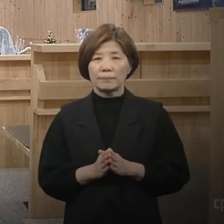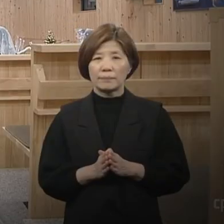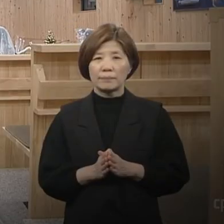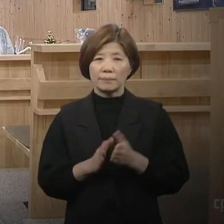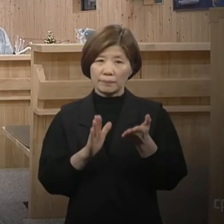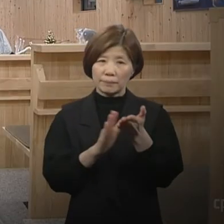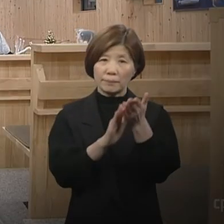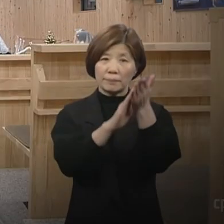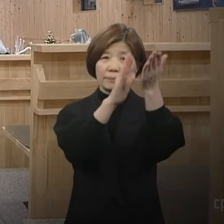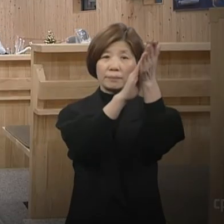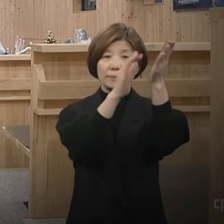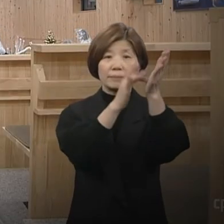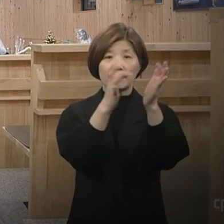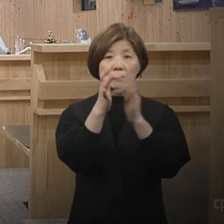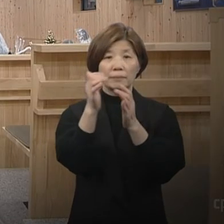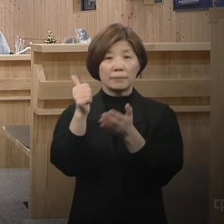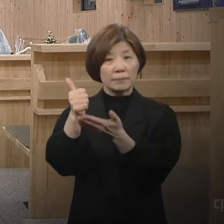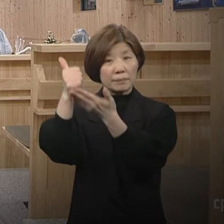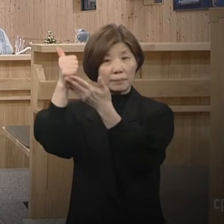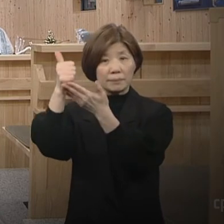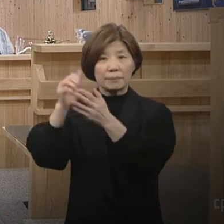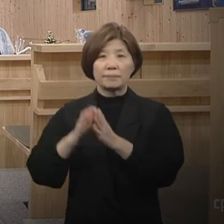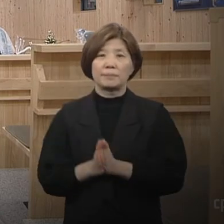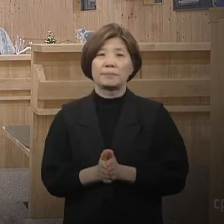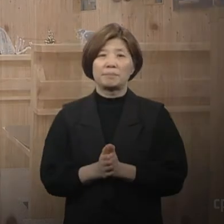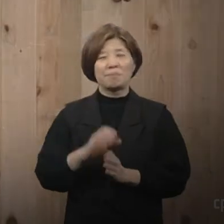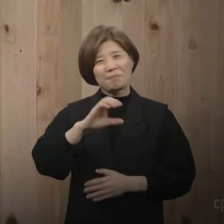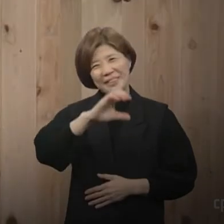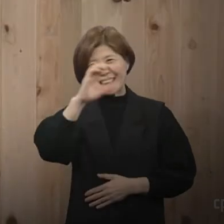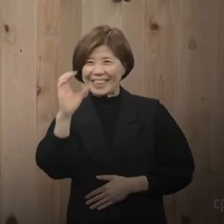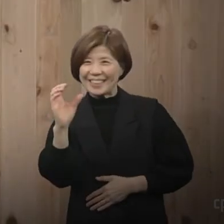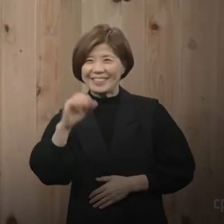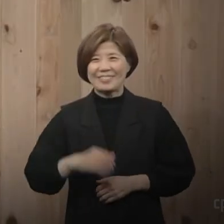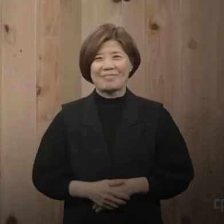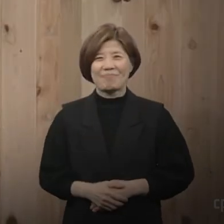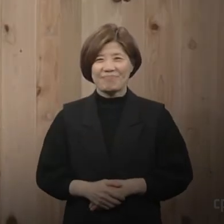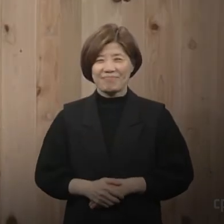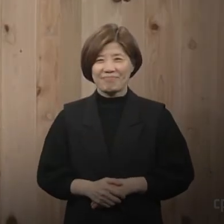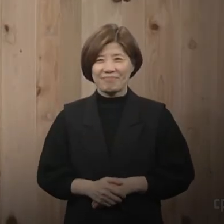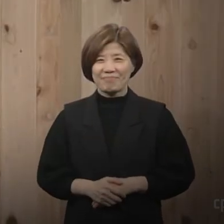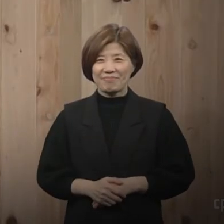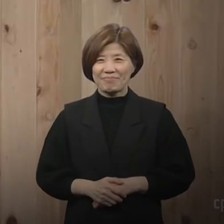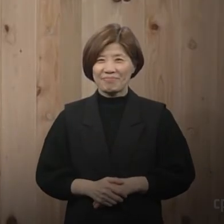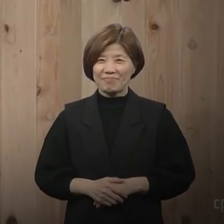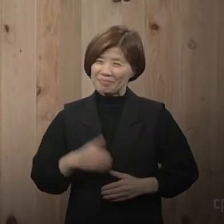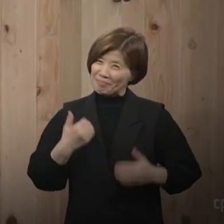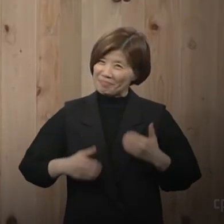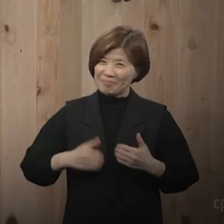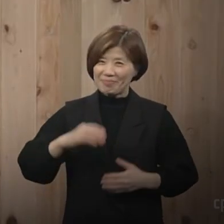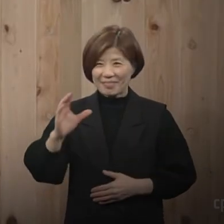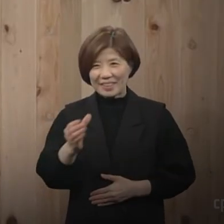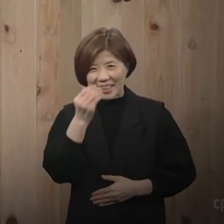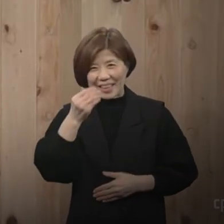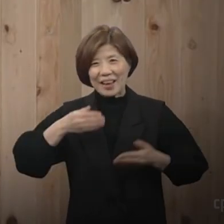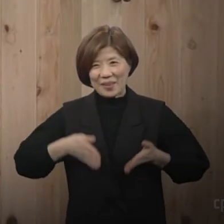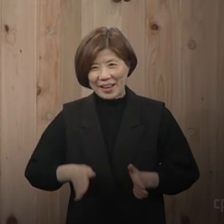찬미 예수님. 찬미 예수님. 메리 크리스마스. 즐거운